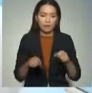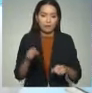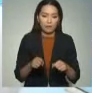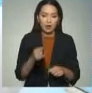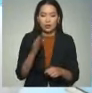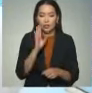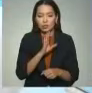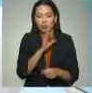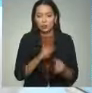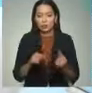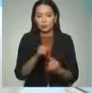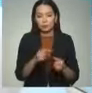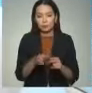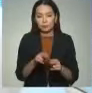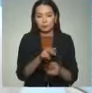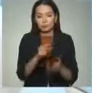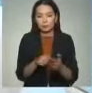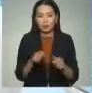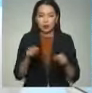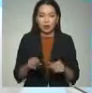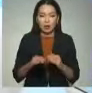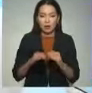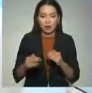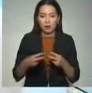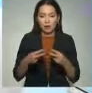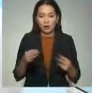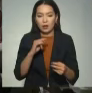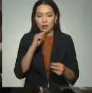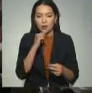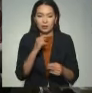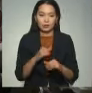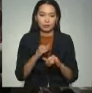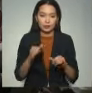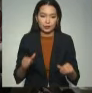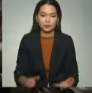женщин в бизнесе – это не только вопрос равноправия полов, это и экономический приоритет.